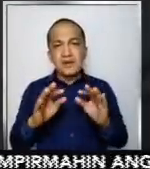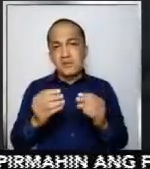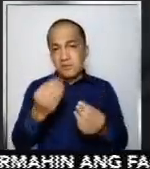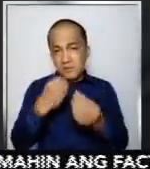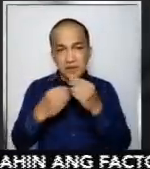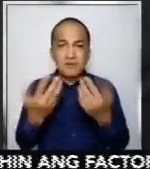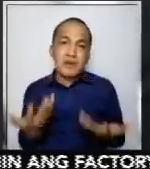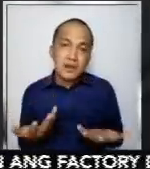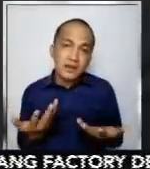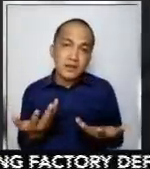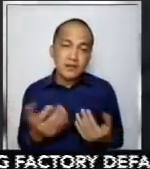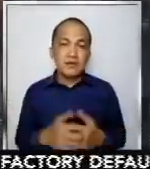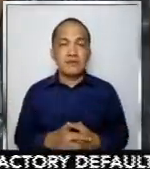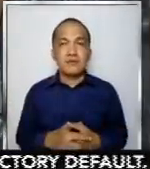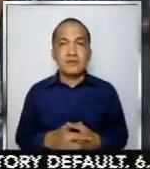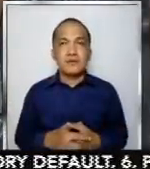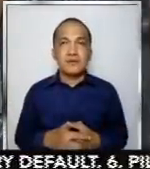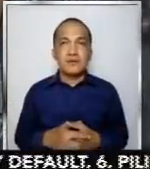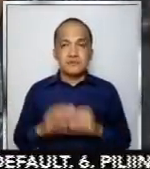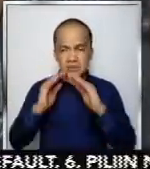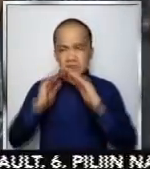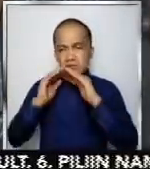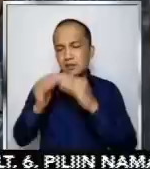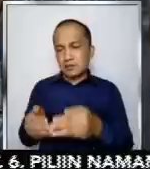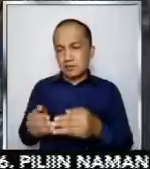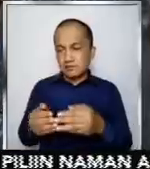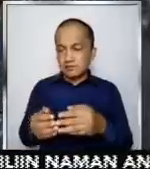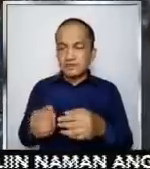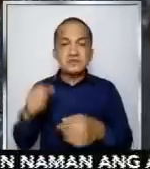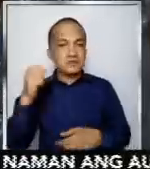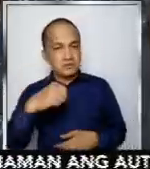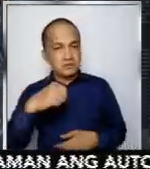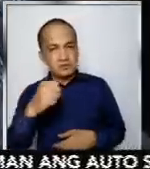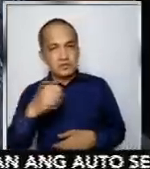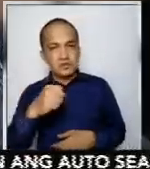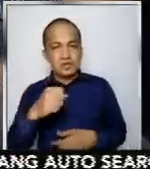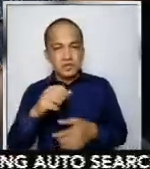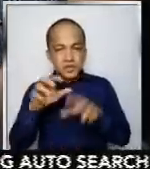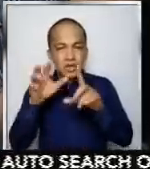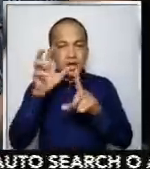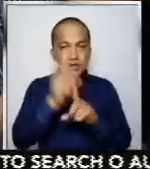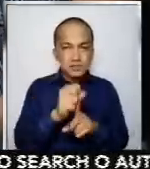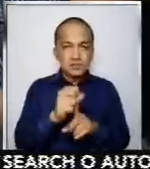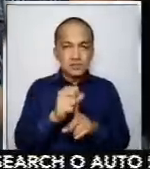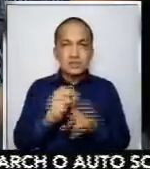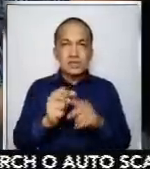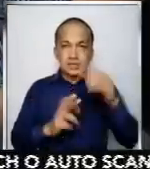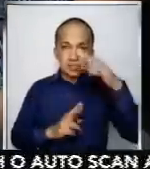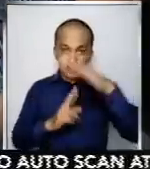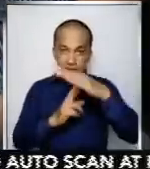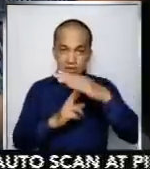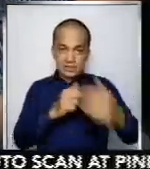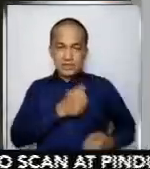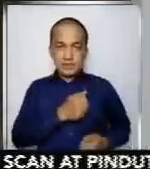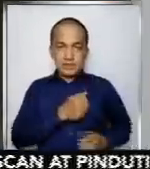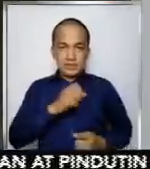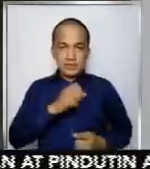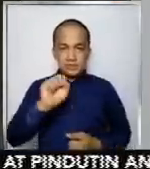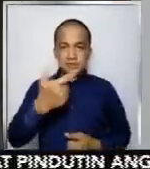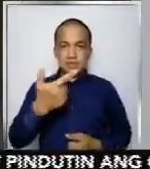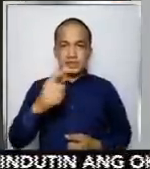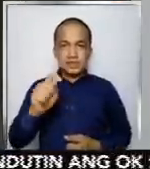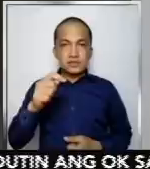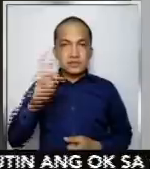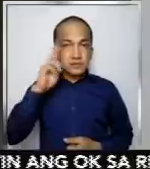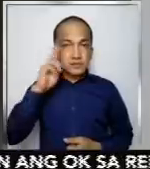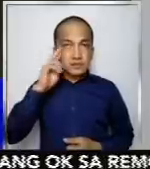Dahil lockdown? Opo. Arestado rin ang retired Army Sergeant na si Roberto de la Peña na umunoy kasabwat ng grupo. Nagamit lang